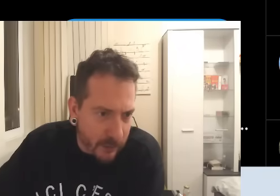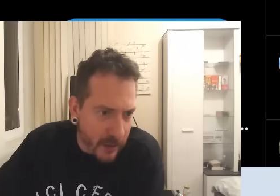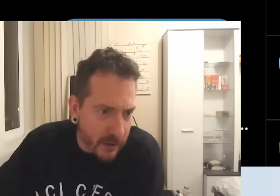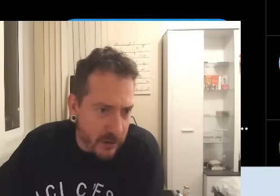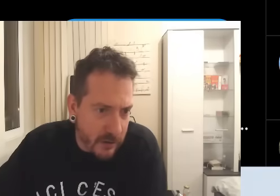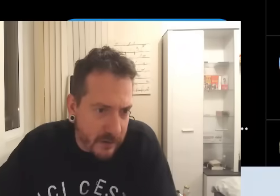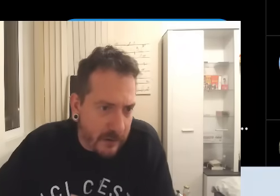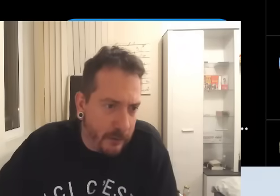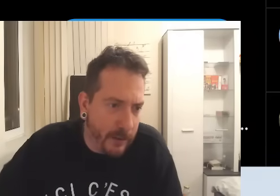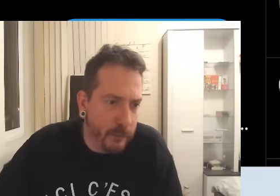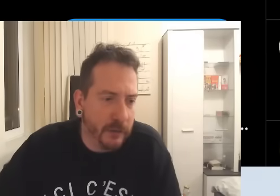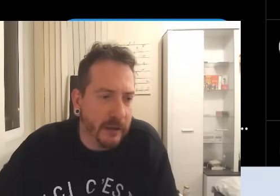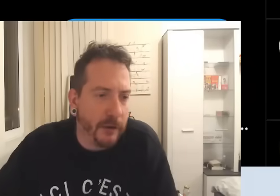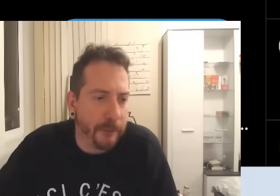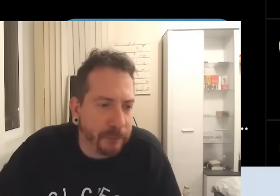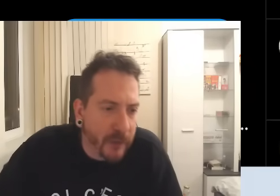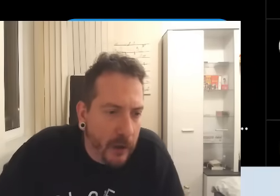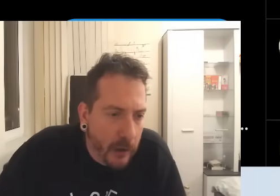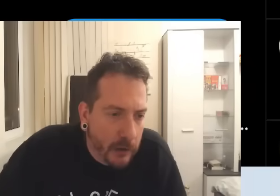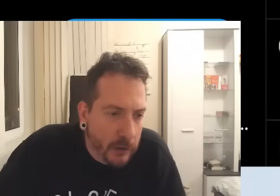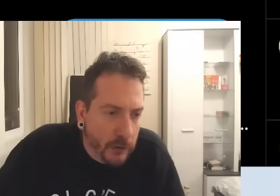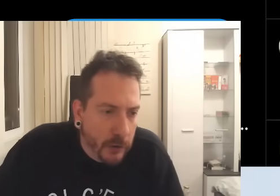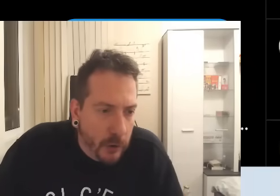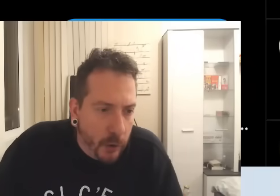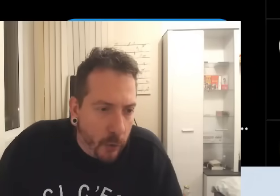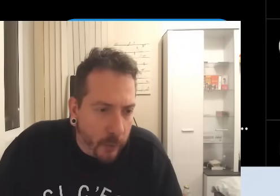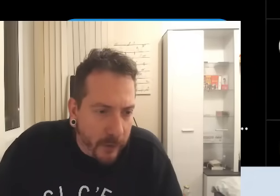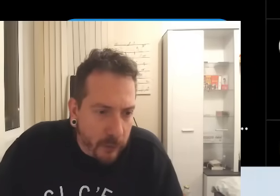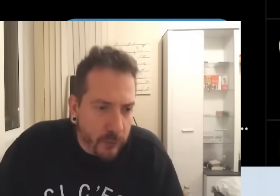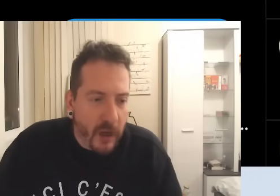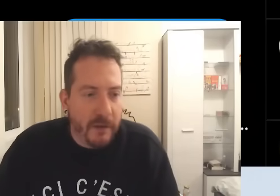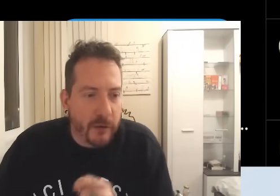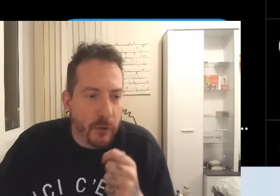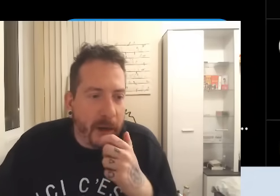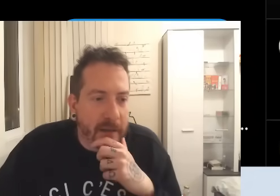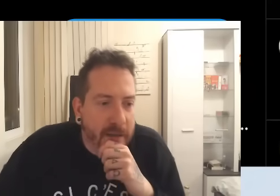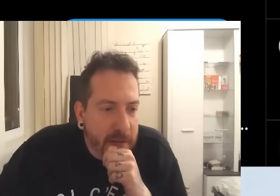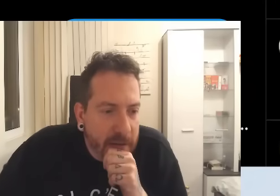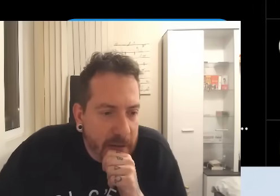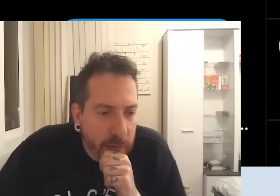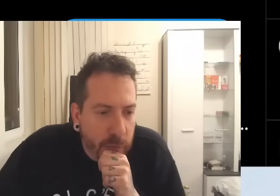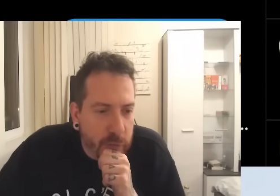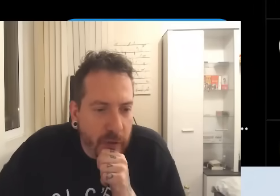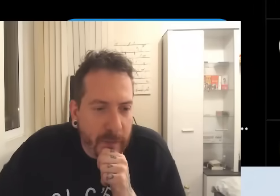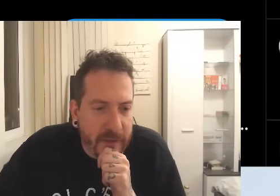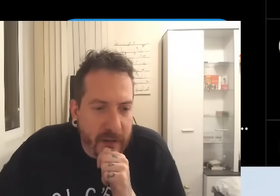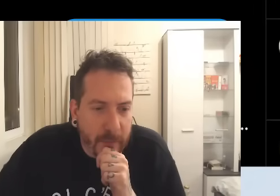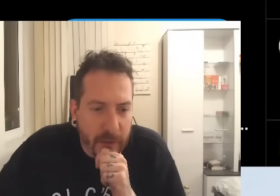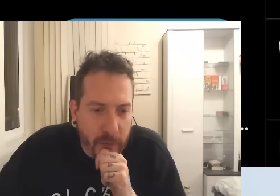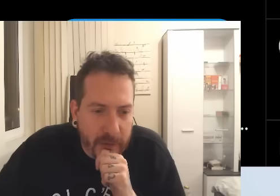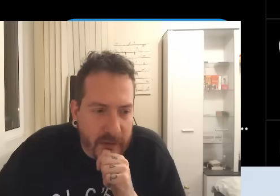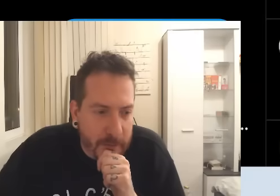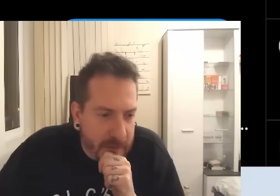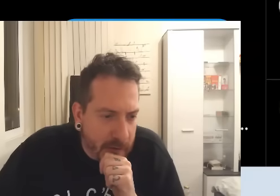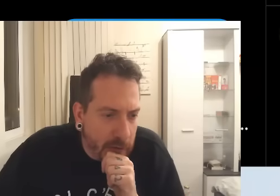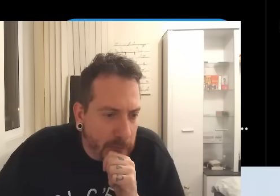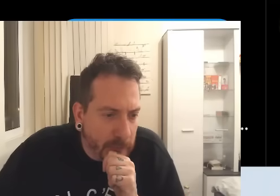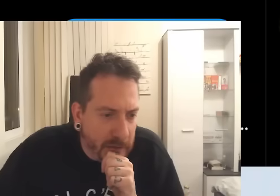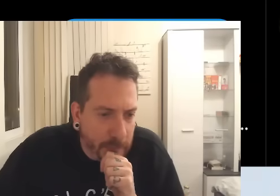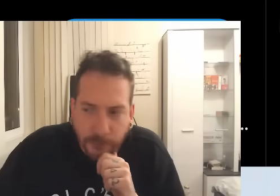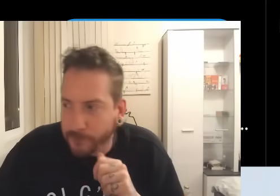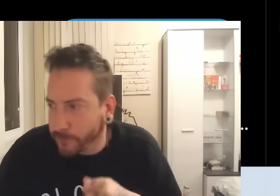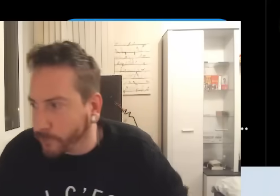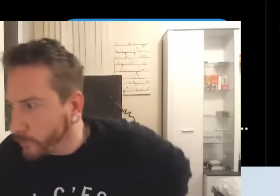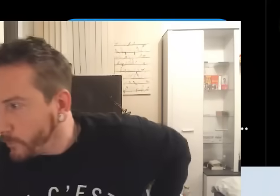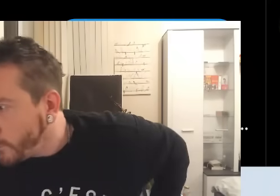et de la j c'est le même modèle on est rendu là avec ce parti toujours les mêmes qui respectent rien c'est bizarre quand